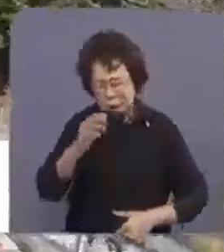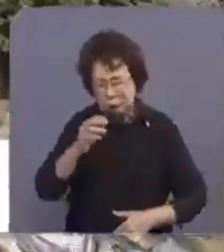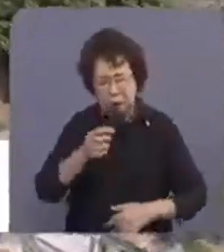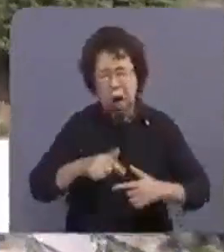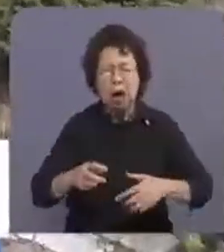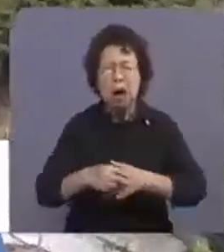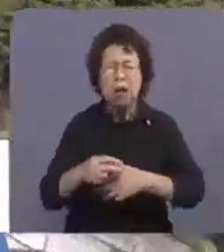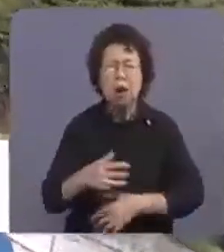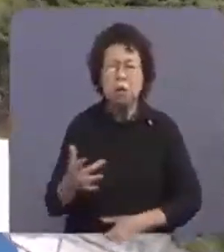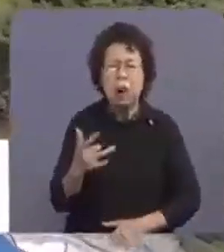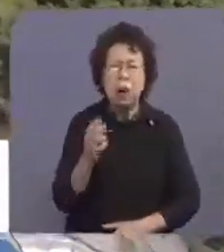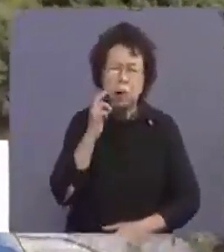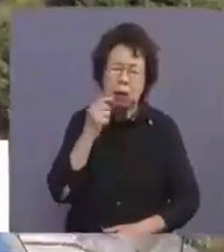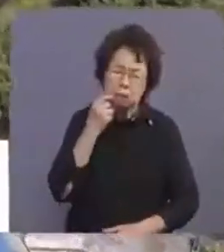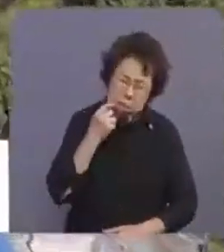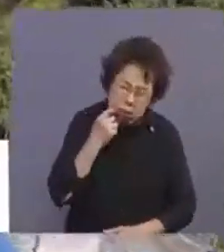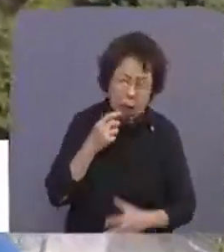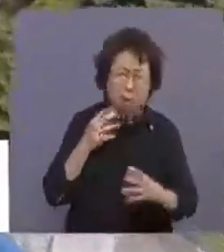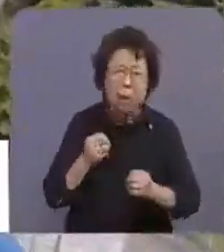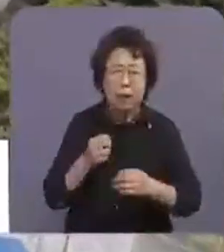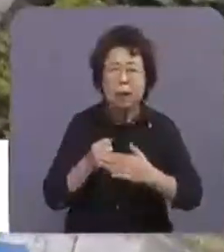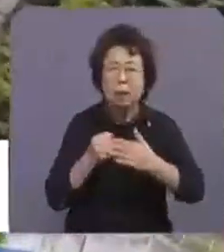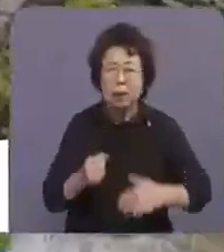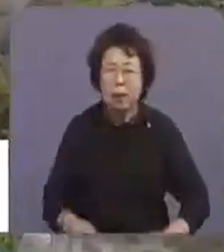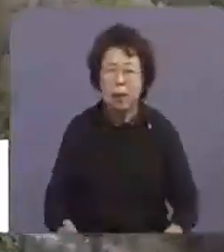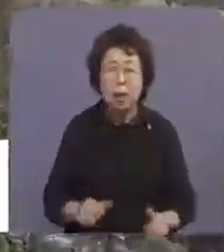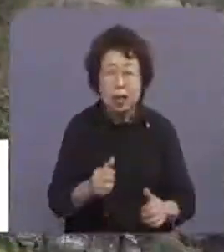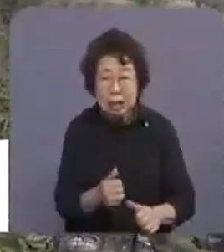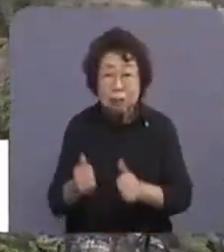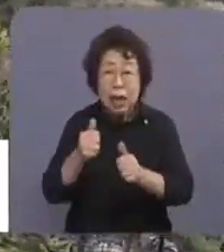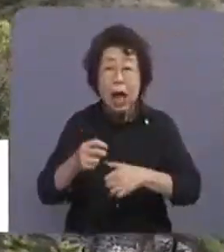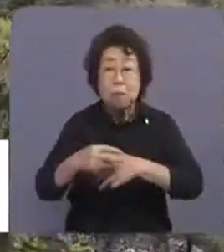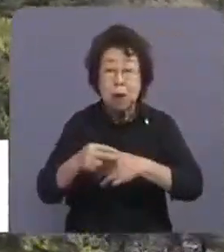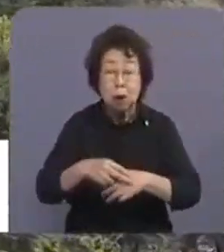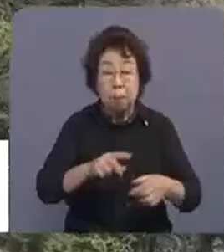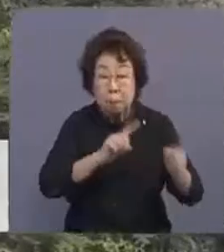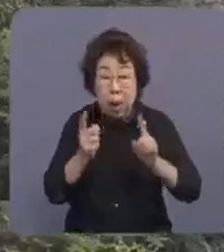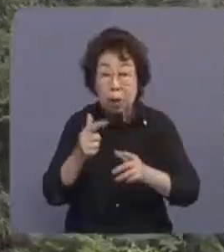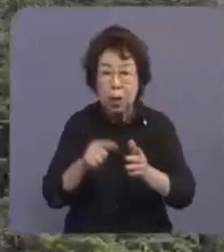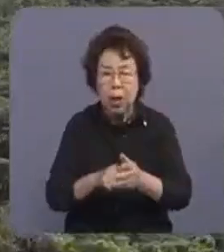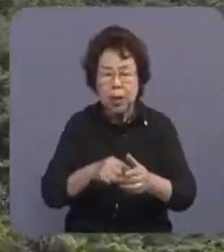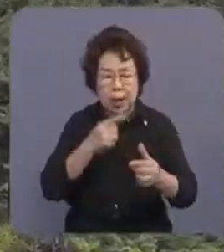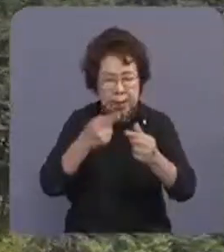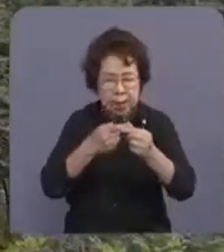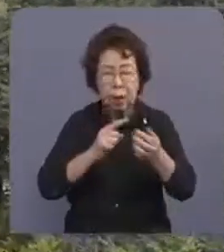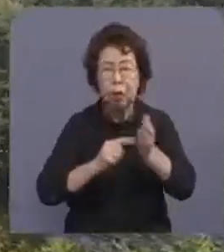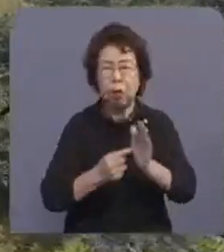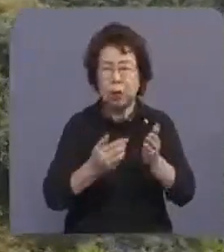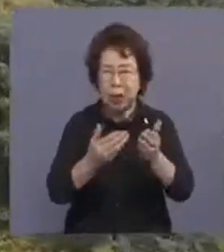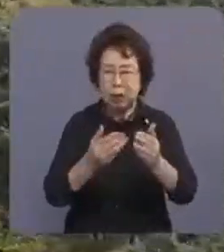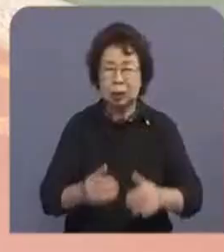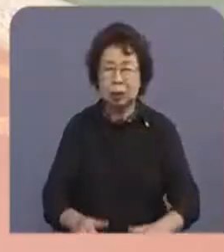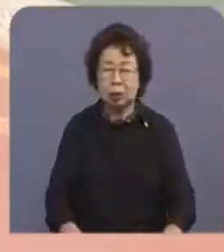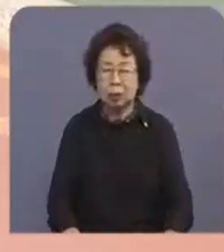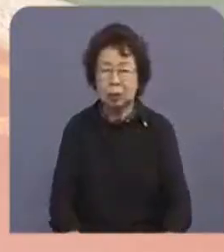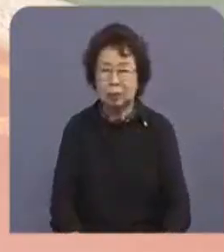의료 공백도 심각한 수준이라며 침내 병원 정상화를 1호 공약으로 제시했습니다.